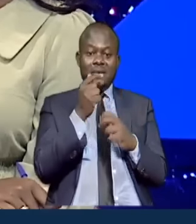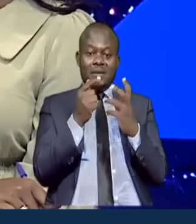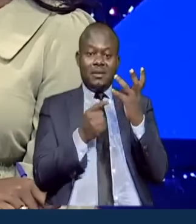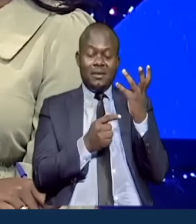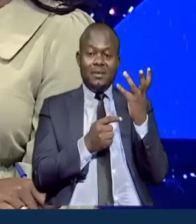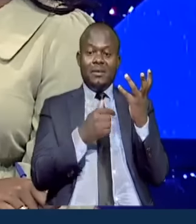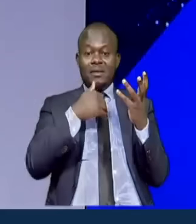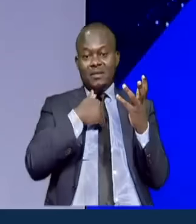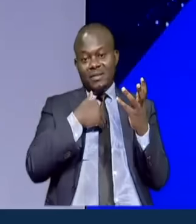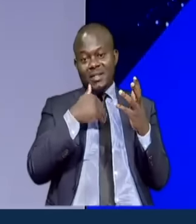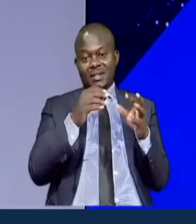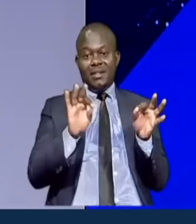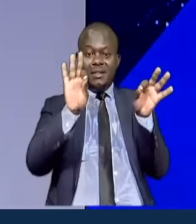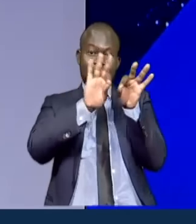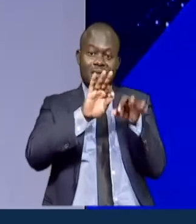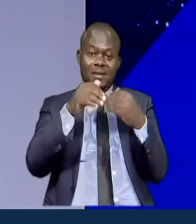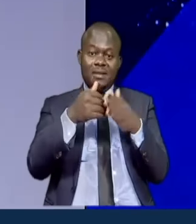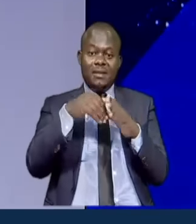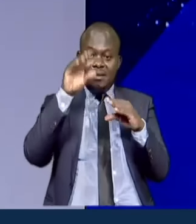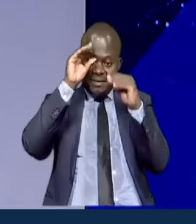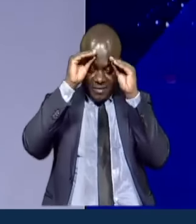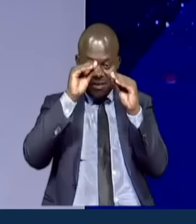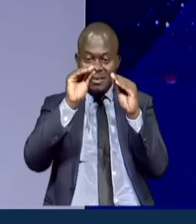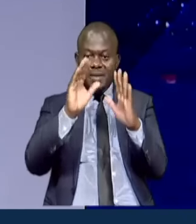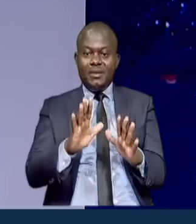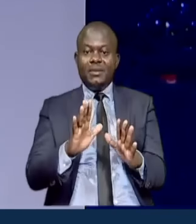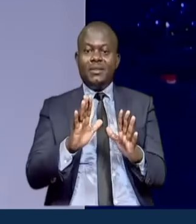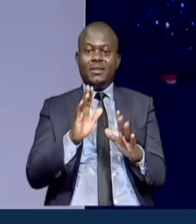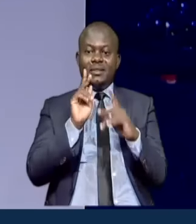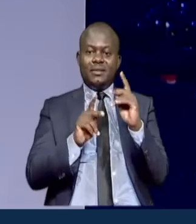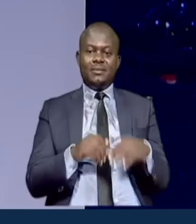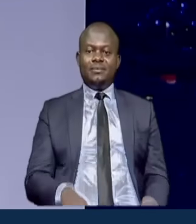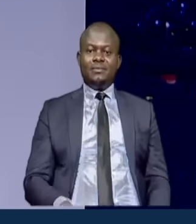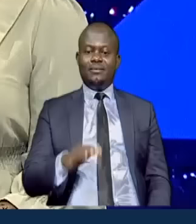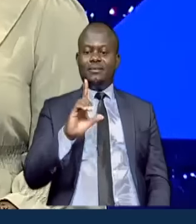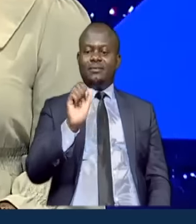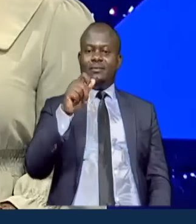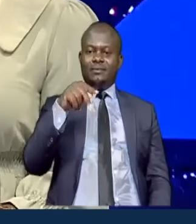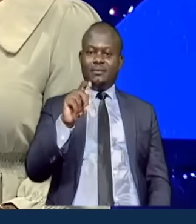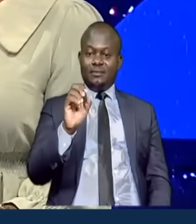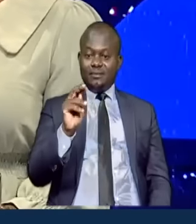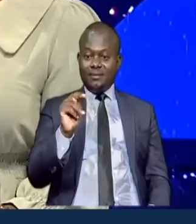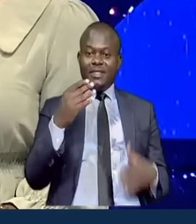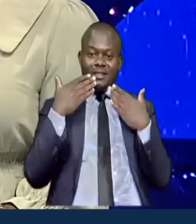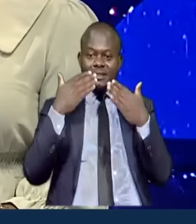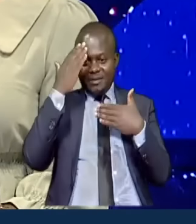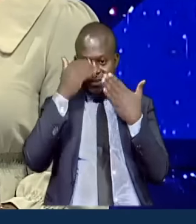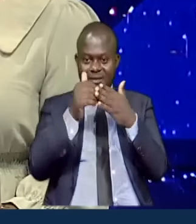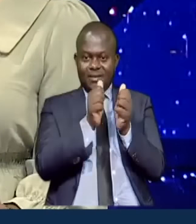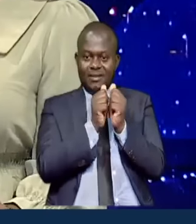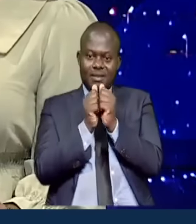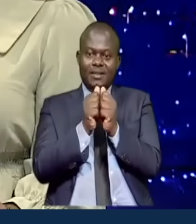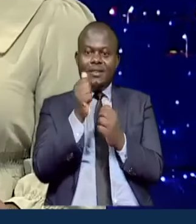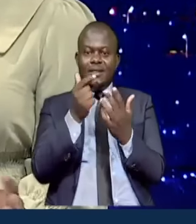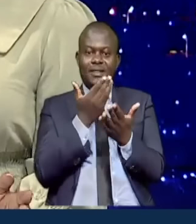bifite ibikino bimariye societe birimo amasomo yigisha abantu. Clapson ndagushimiye ariko kuko ko twabanye muri aya makuru hari ikintu